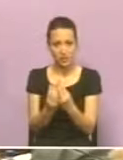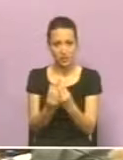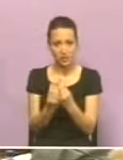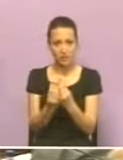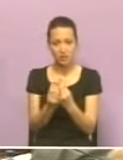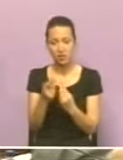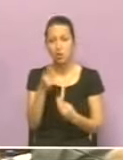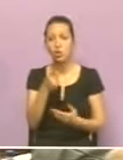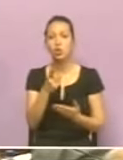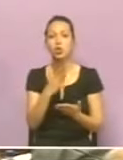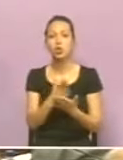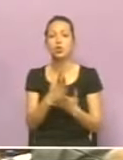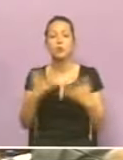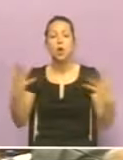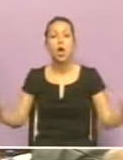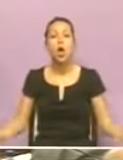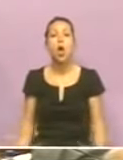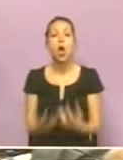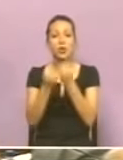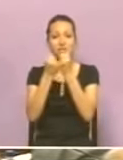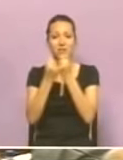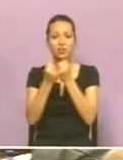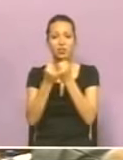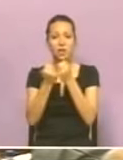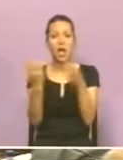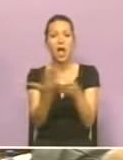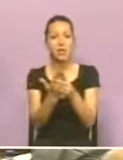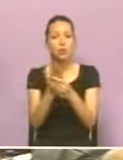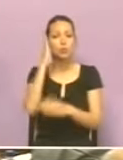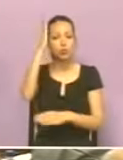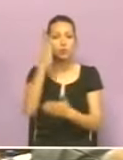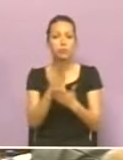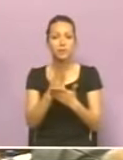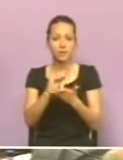će to osnivačkim aktima u budućnosti biti i definisano.